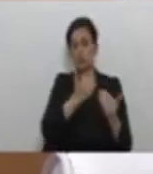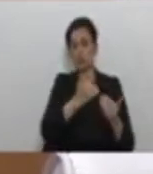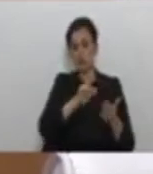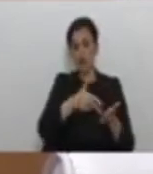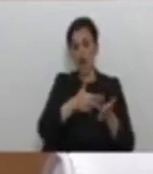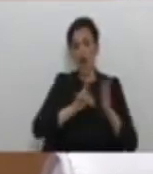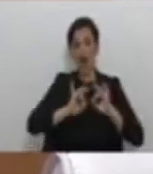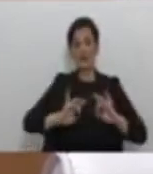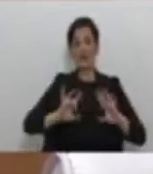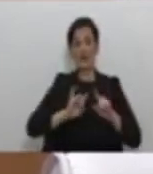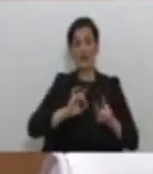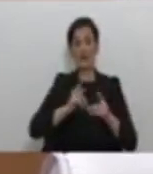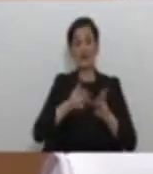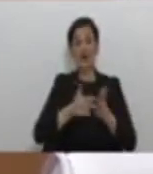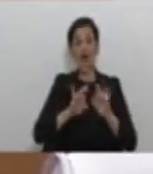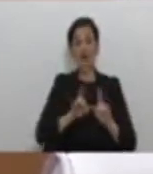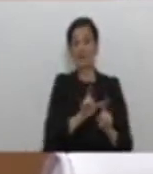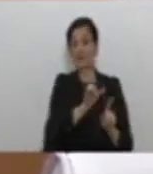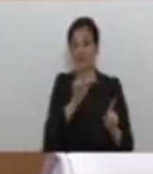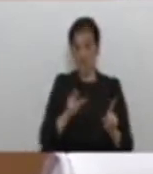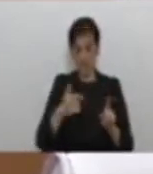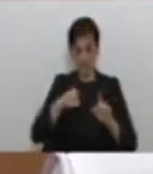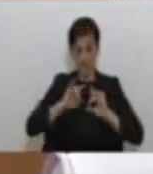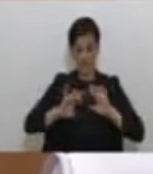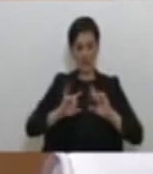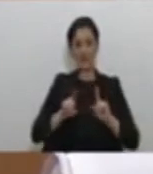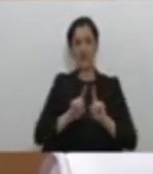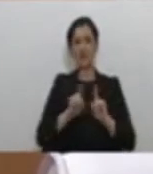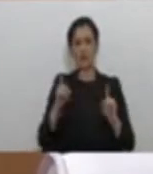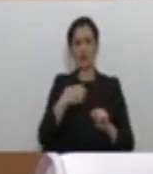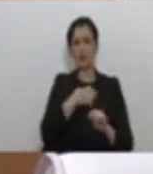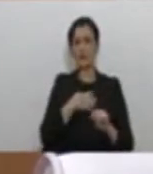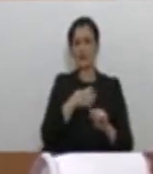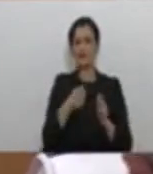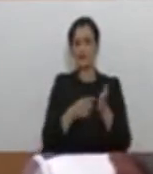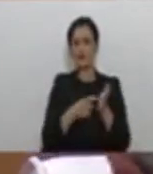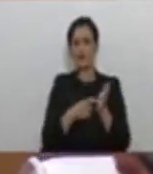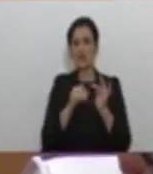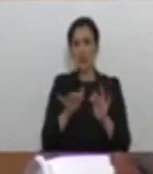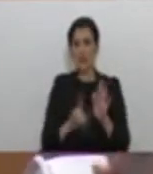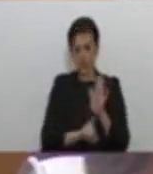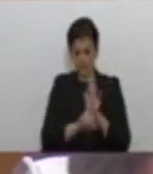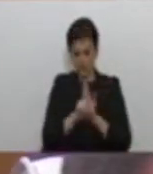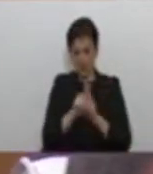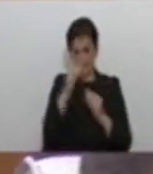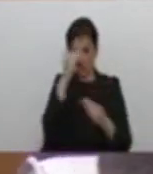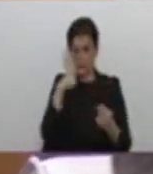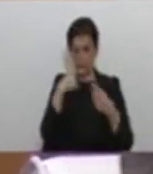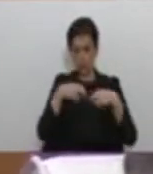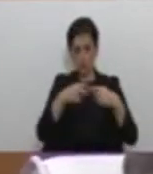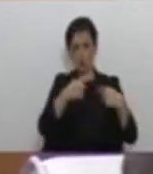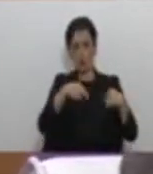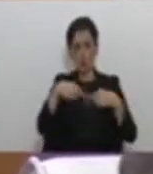ანგარიში, რომლის აქედან ამონარიდის მე აქ მოვიყვანე განსაკუთრებით ასეთ მნიშვნელოვან გამოძიებაზე, დავიწყოთ განხილვა კომიტეტებში,